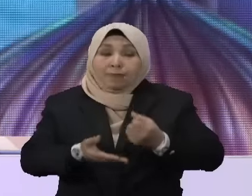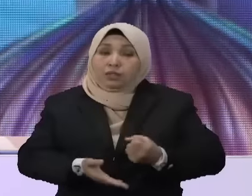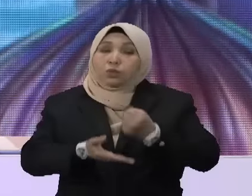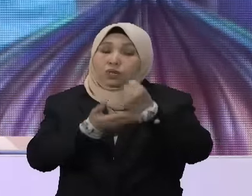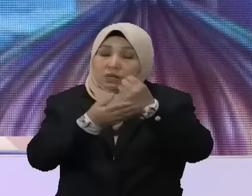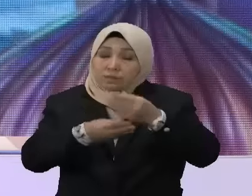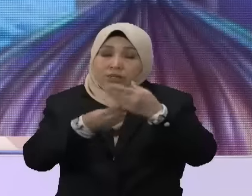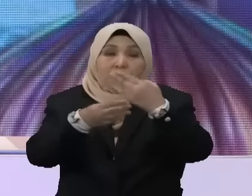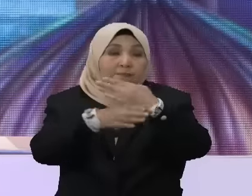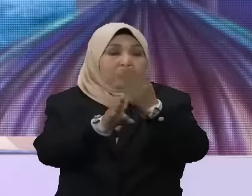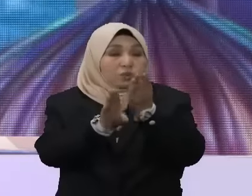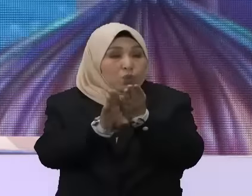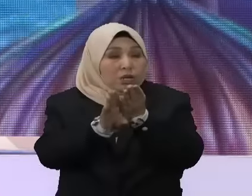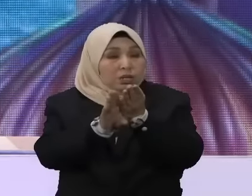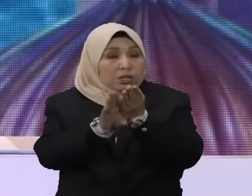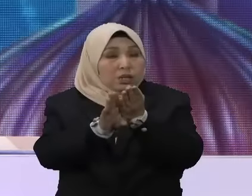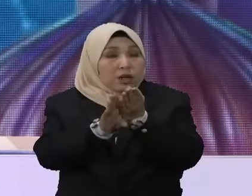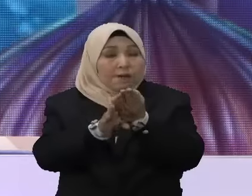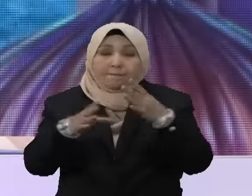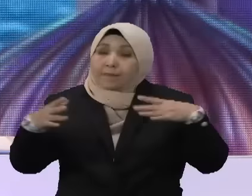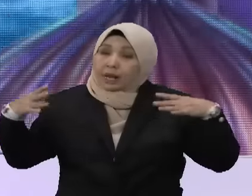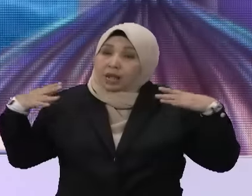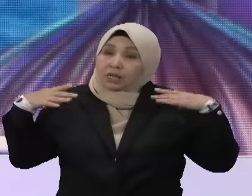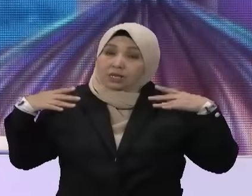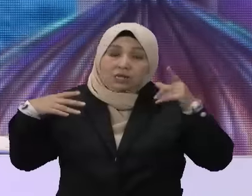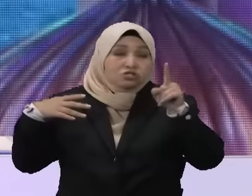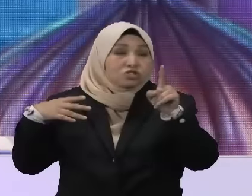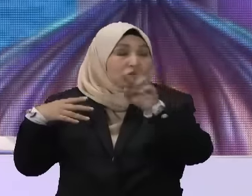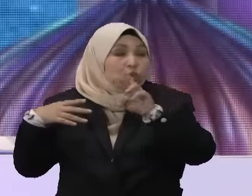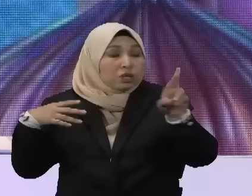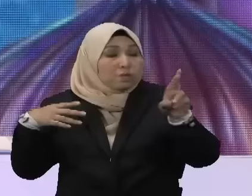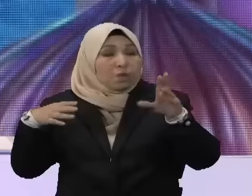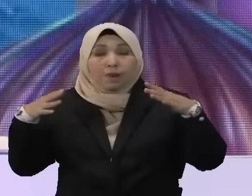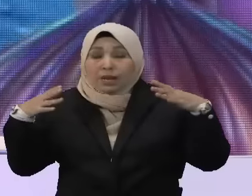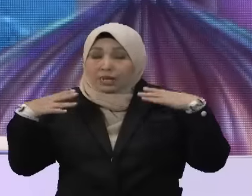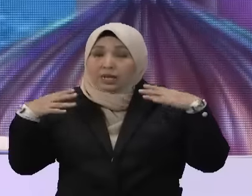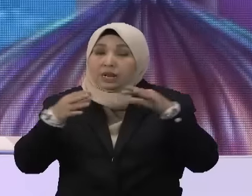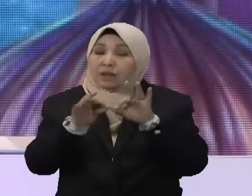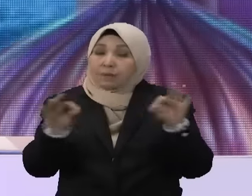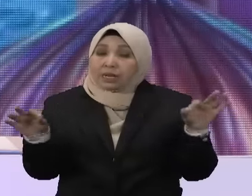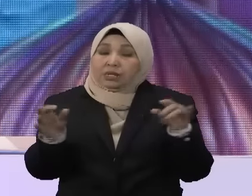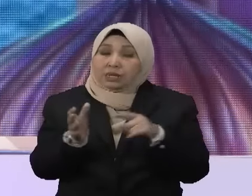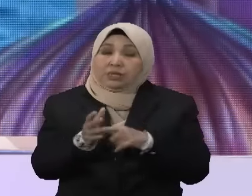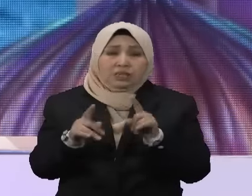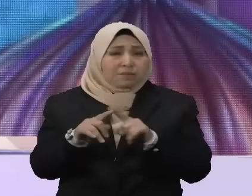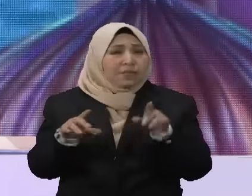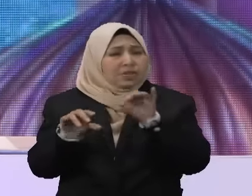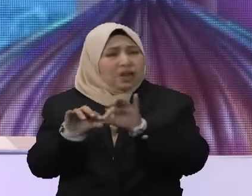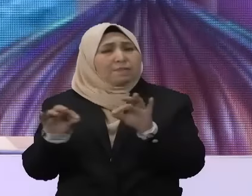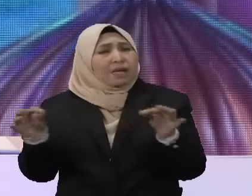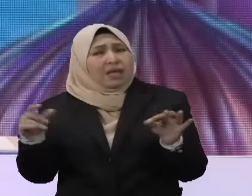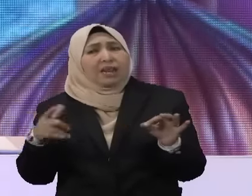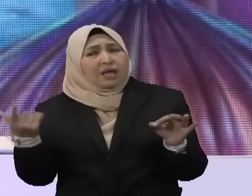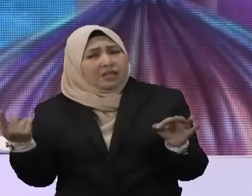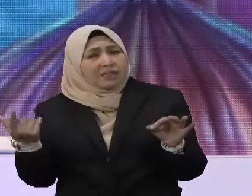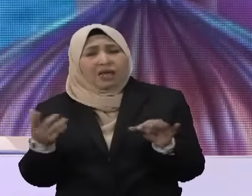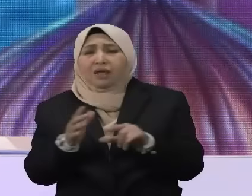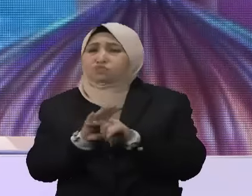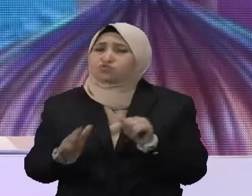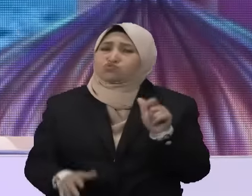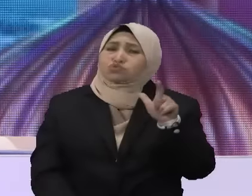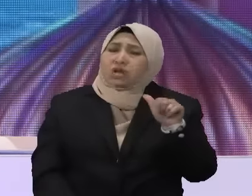adalah dalam bentuk bantuan malaikat. 1,000 orang, 1,000 malaikat dalam ayat ini. Tapi dalam ayat yang lain, dalam surah Ali